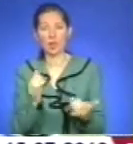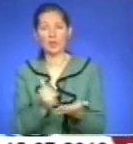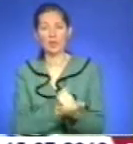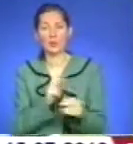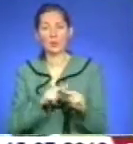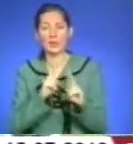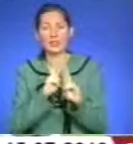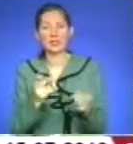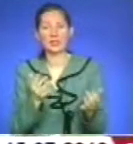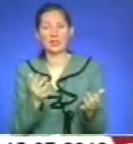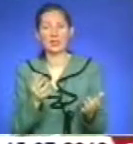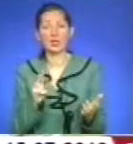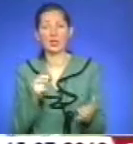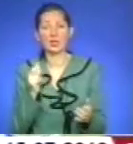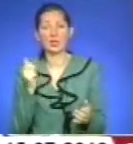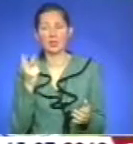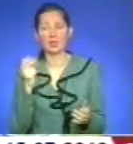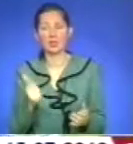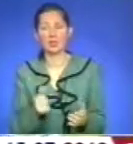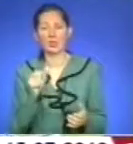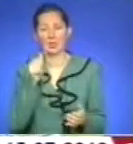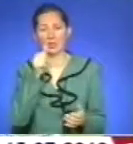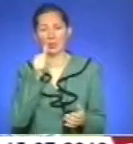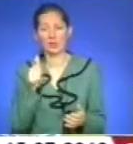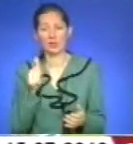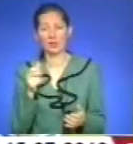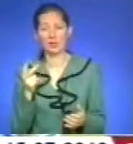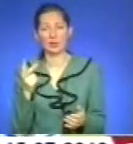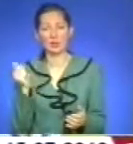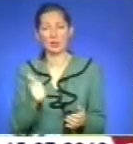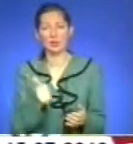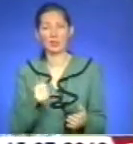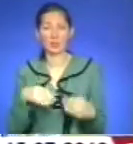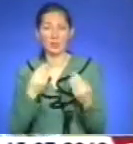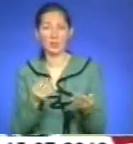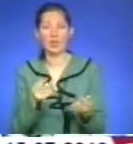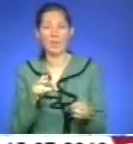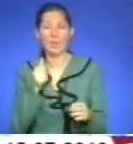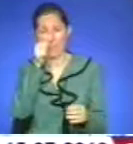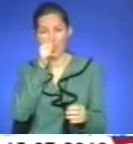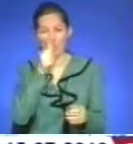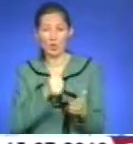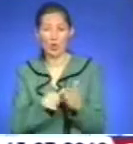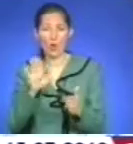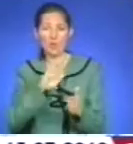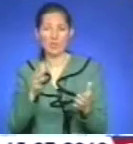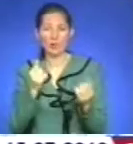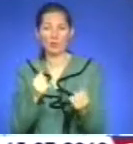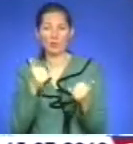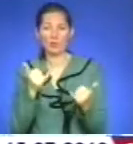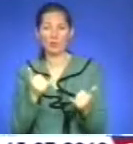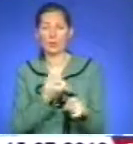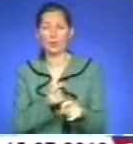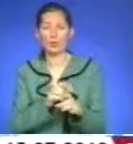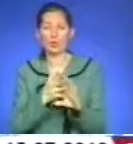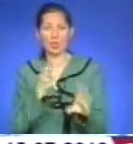наскільки, на дві неділі, на тиждень, але здаємо на місяць, а там де видно, до вересня, думаю, одержимо. Ну, сьогодні не дуже